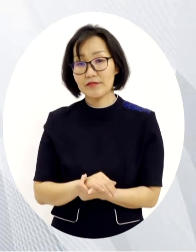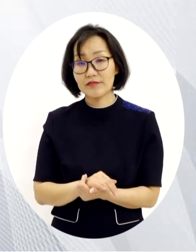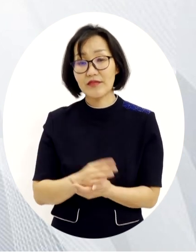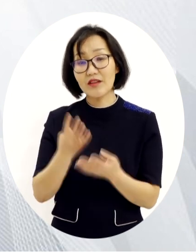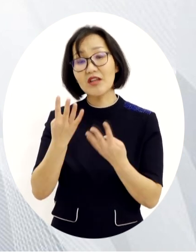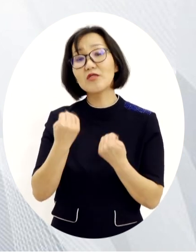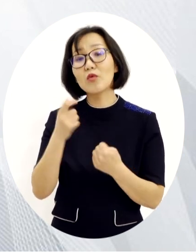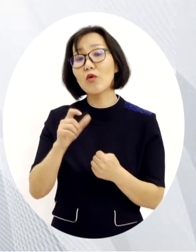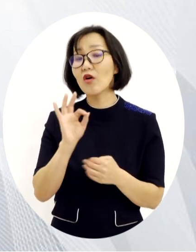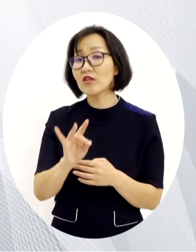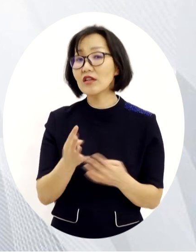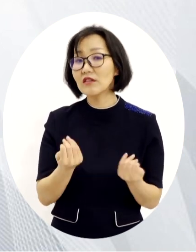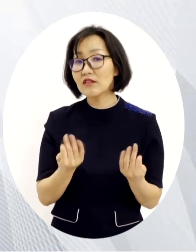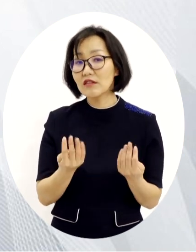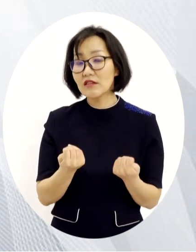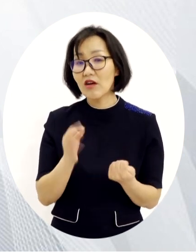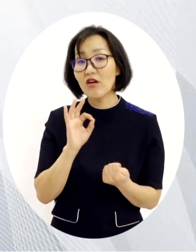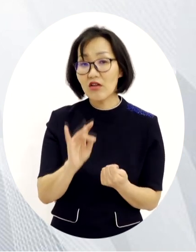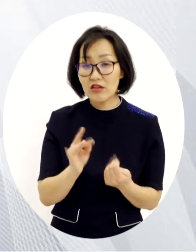Хідэн үйлчлүүлэгчтэй болсон байна.